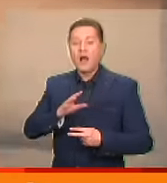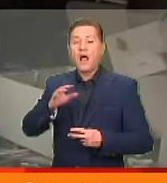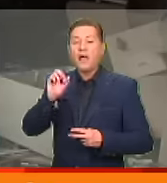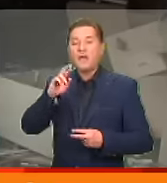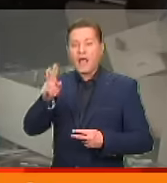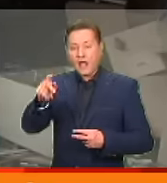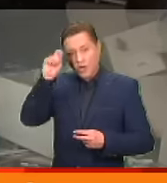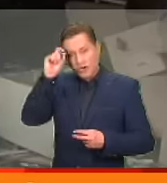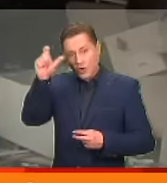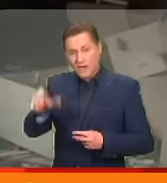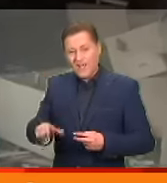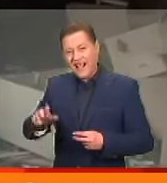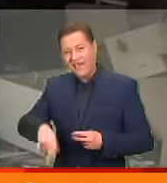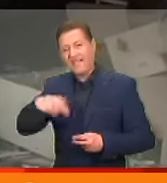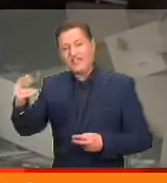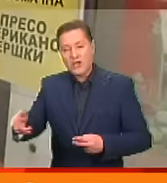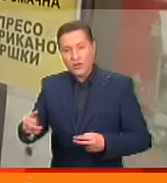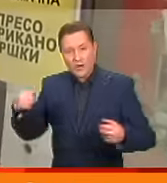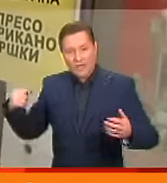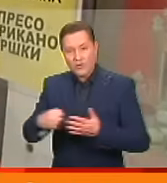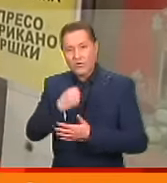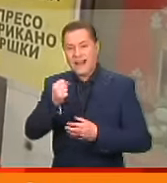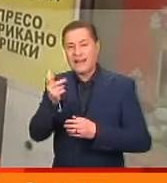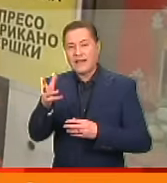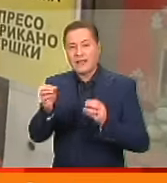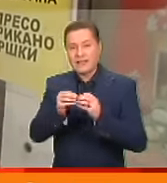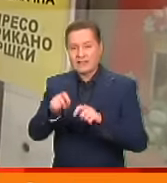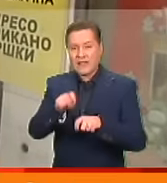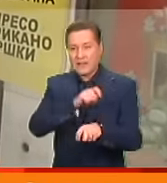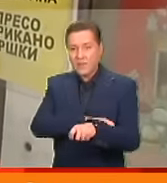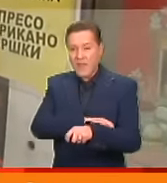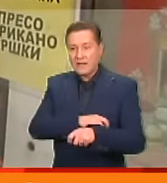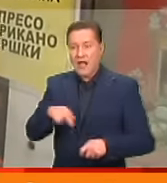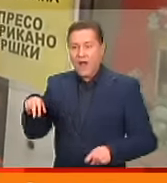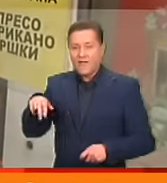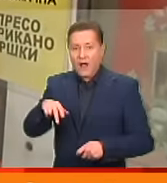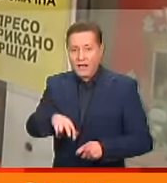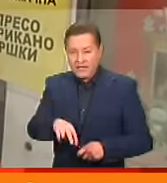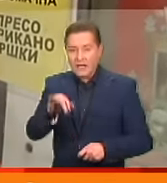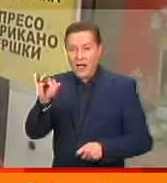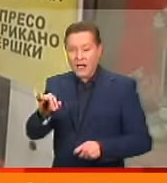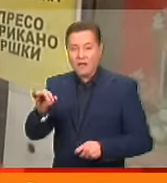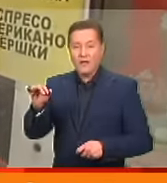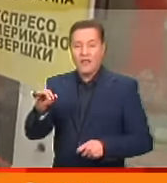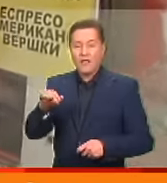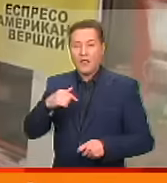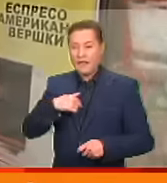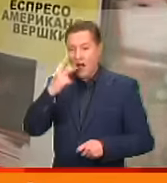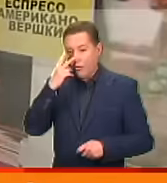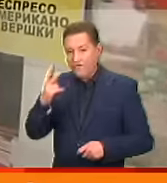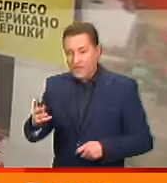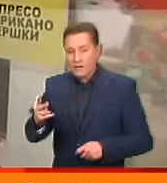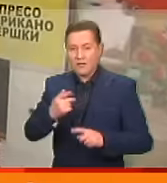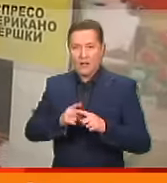від удару відкинула на кілька десятків метрів. Виходила менеджера проводжати. І якраз от так наискосок